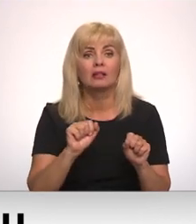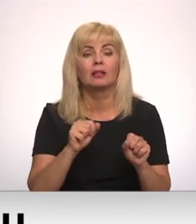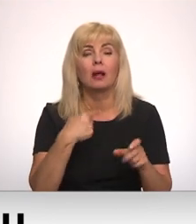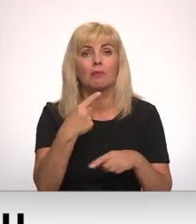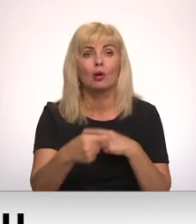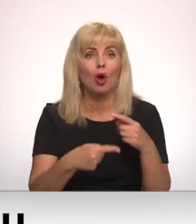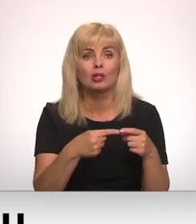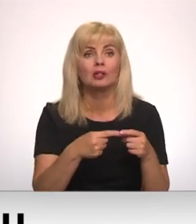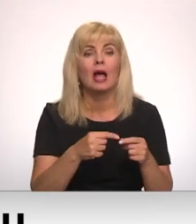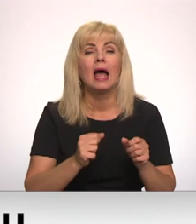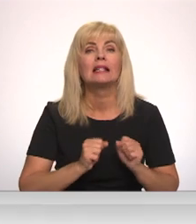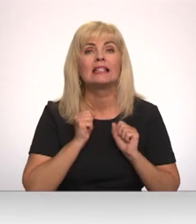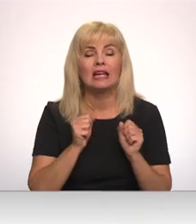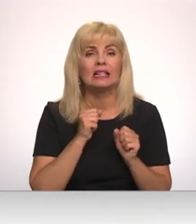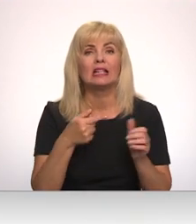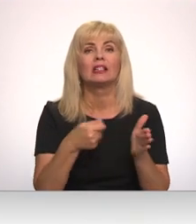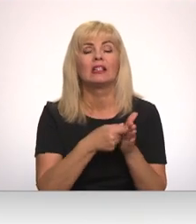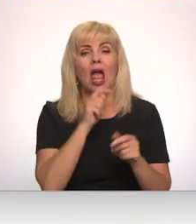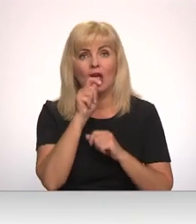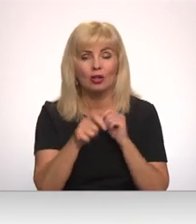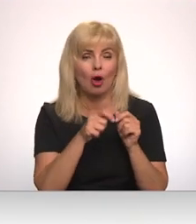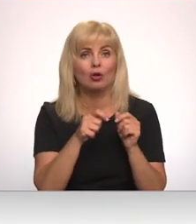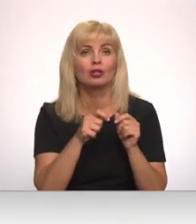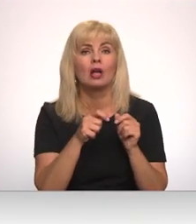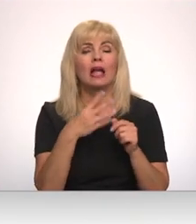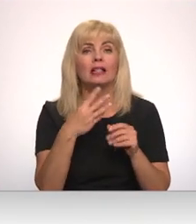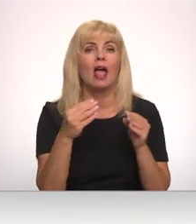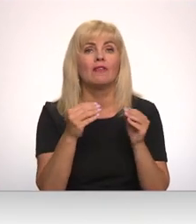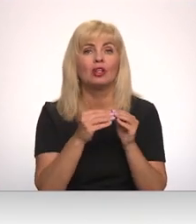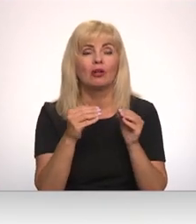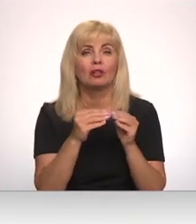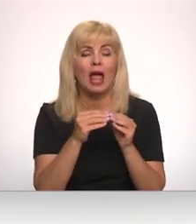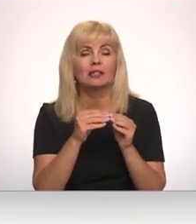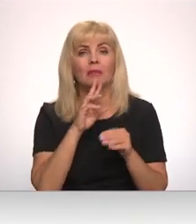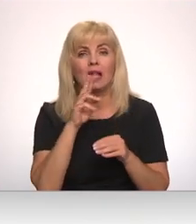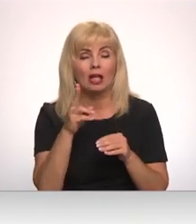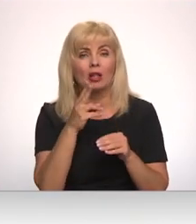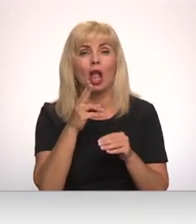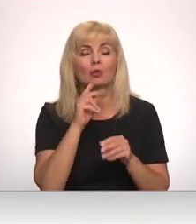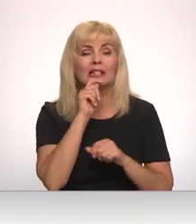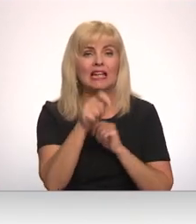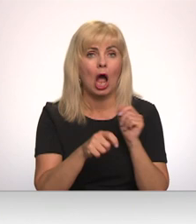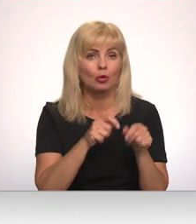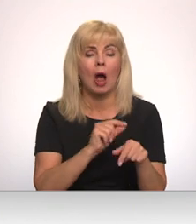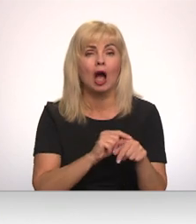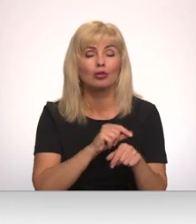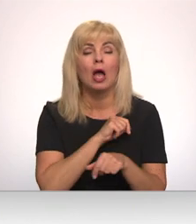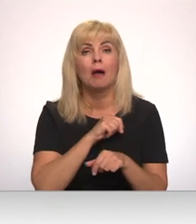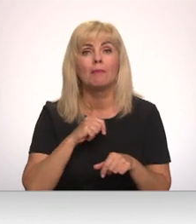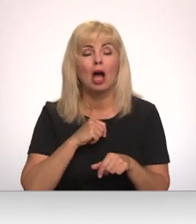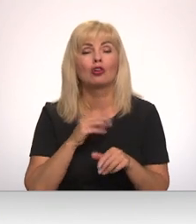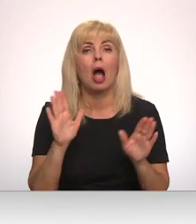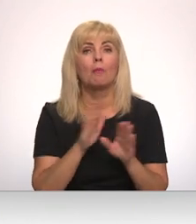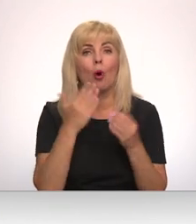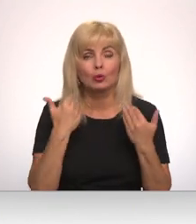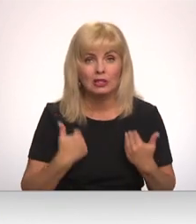cītīgs donors. Es, principā, katrs tās 9-10 nedēļas vienmēr reju un ziedoju un piedalos pie tā. Un man kā pašam, kā mūziķim, ir diezgan